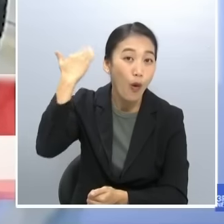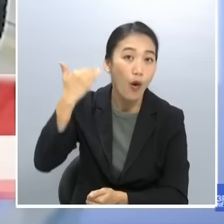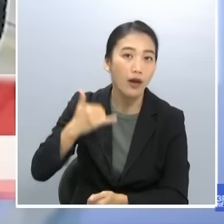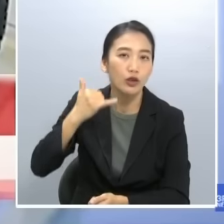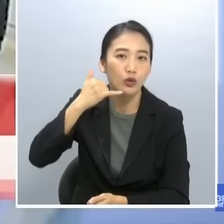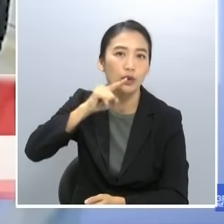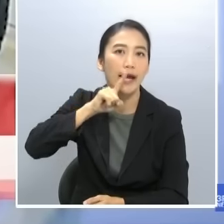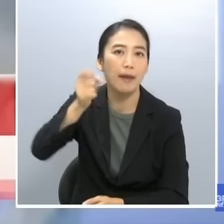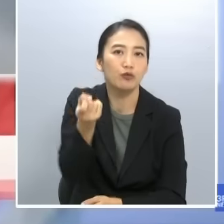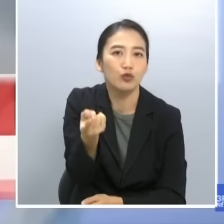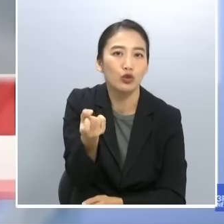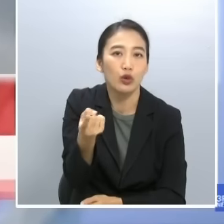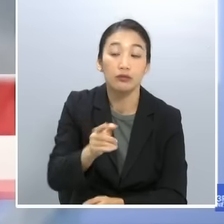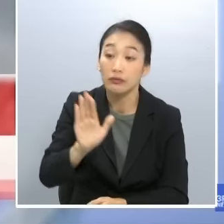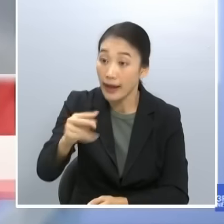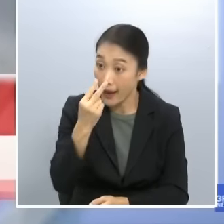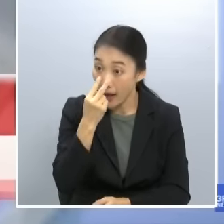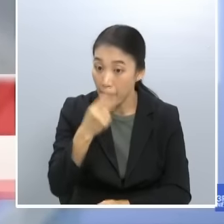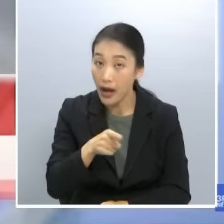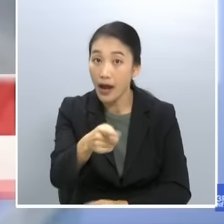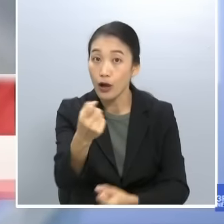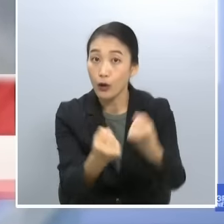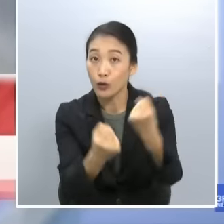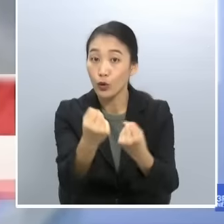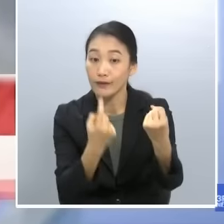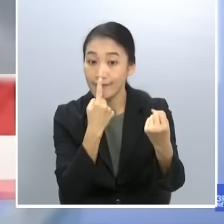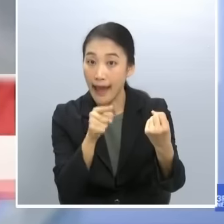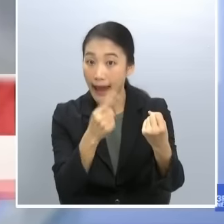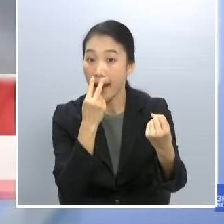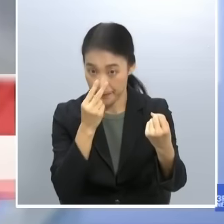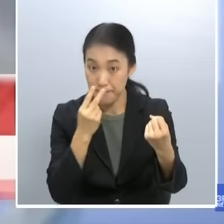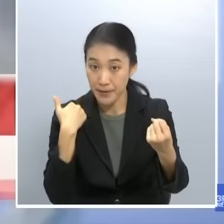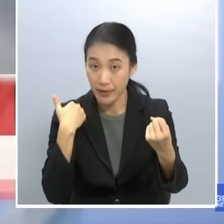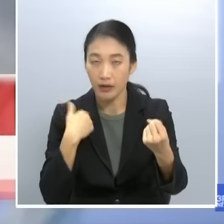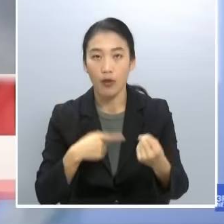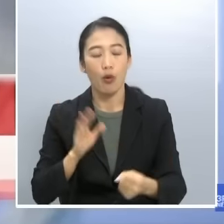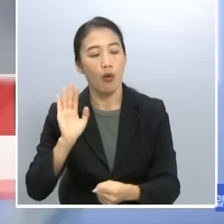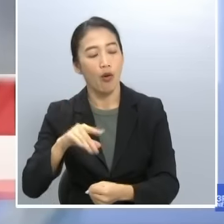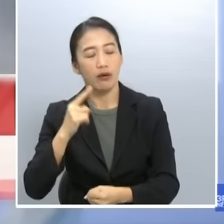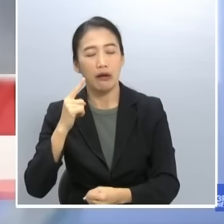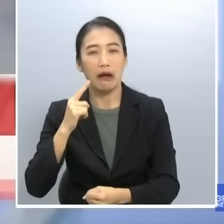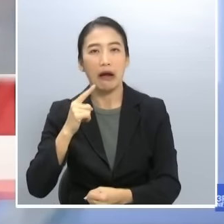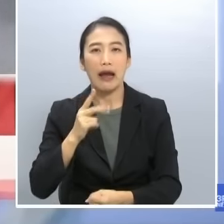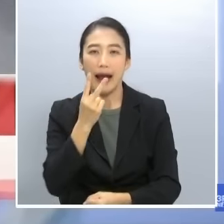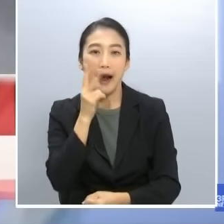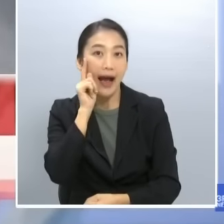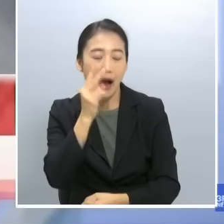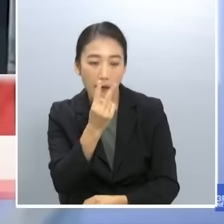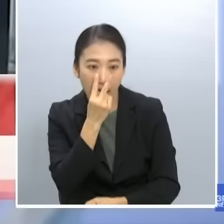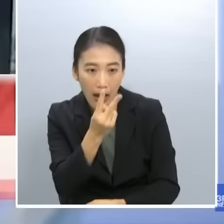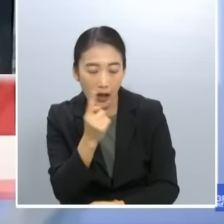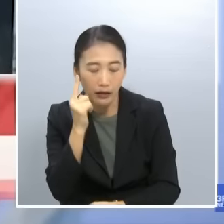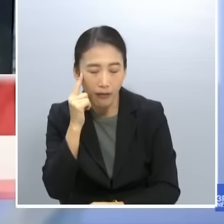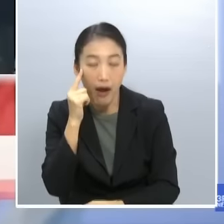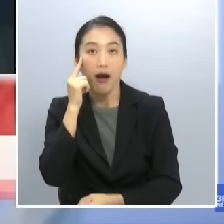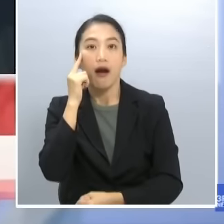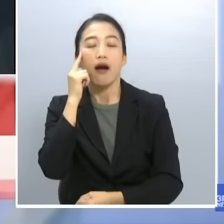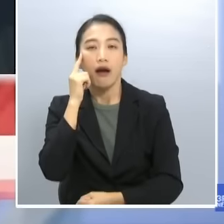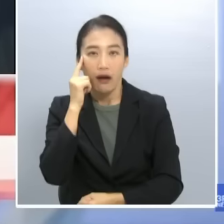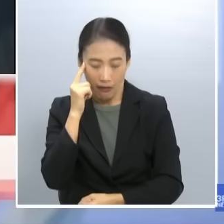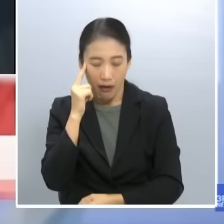จรปิดมั้ยคะก็เพิ่งมานึกออกตอนที่ว่าเห็นข่าวแล้วก็ตอนที่ว่าไอ้กิจมันโดนจับอ่ะค่ะก็เลยแบบมา